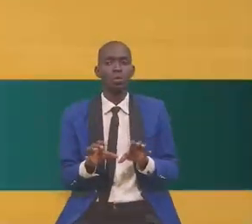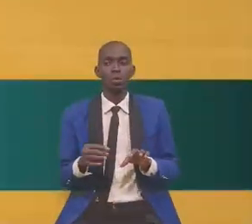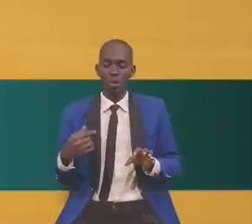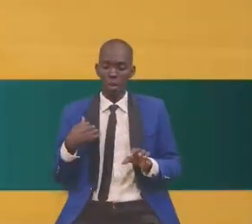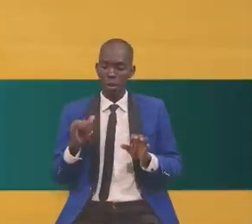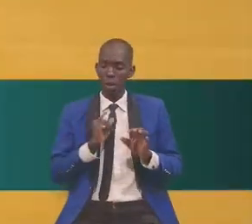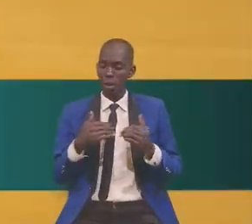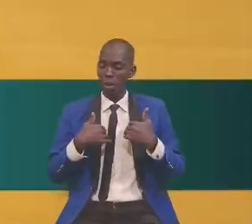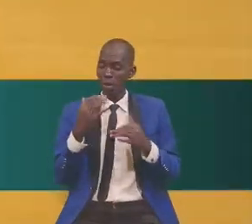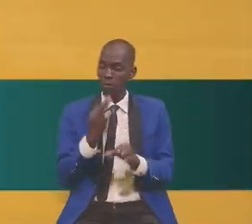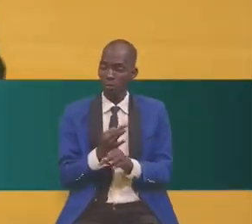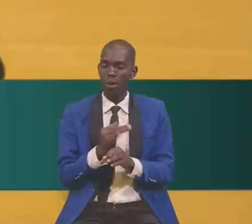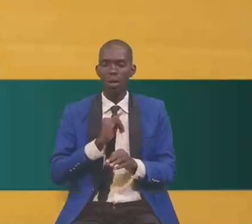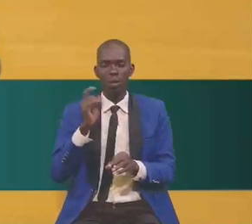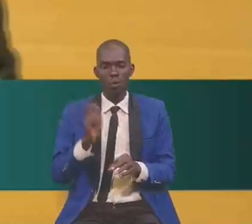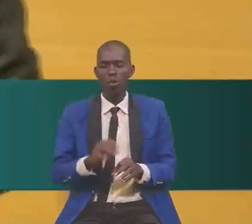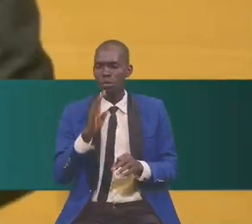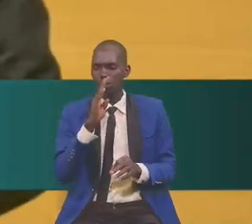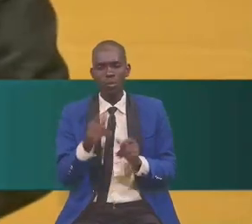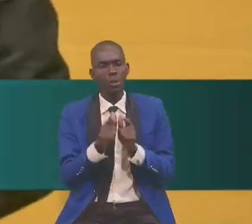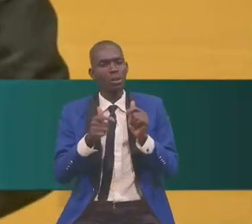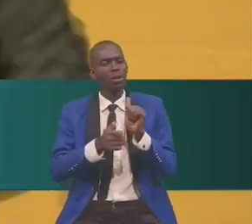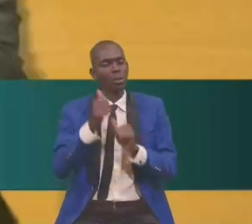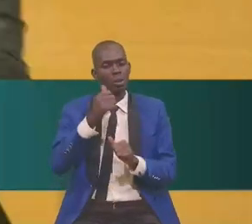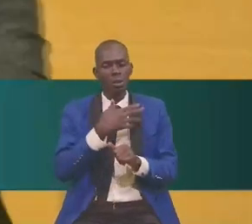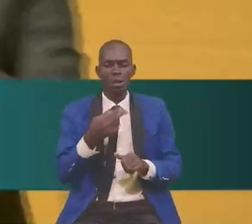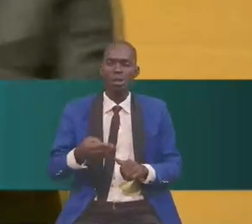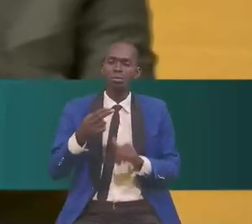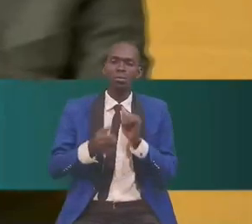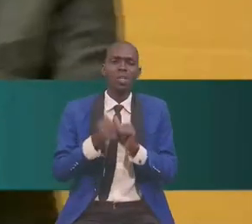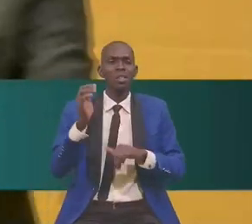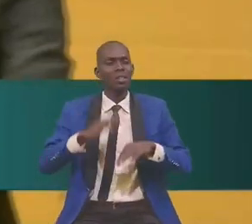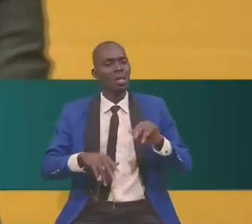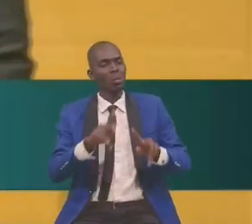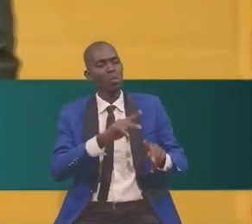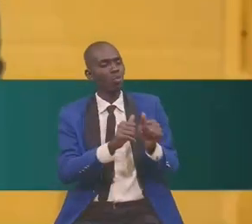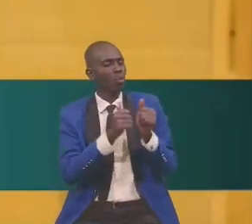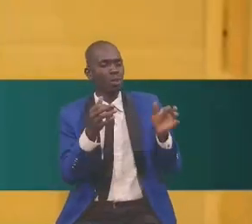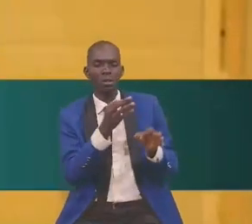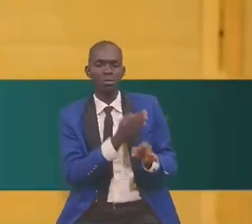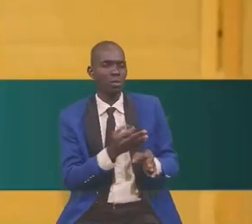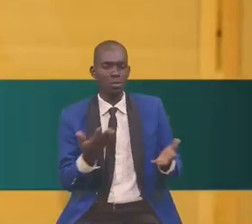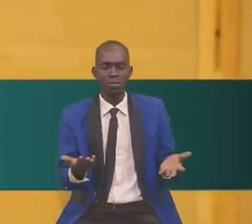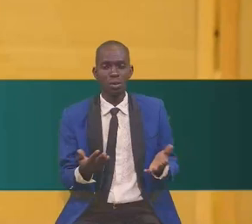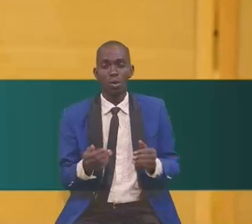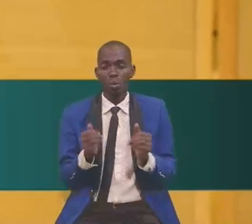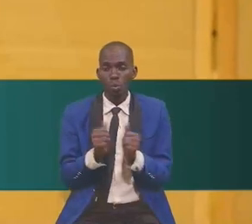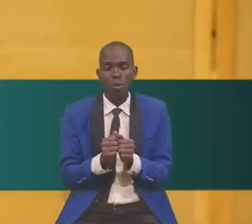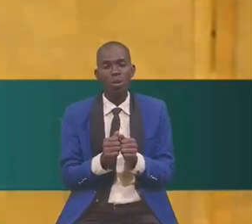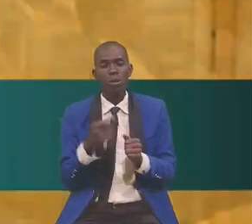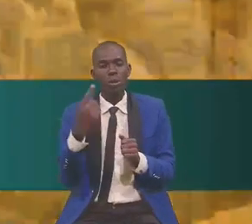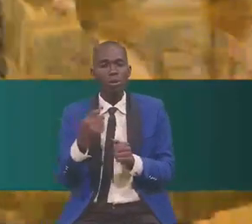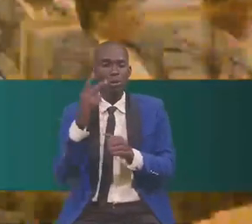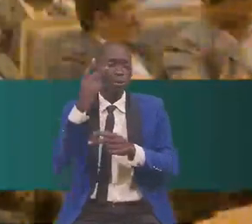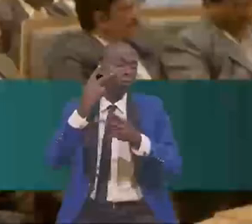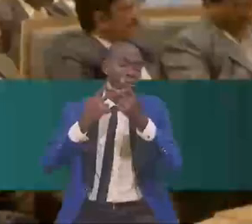plus élevé que ceux qui n'ont pas de foi, avec la prophétie, avec la prédiction, avec la puissance.